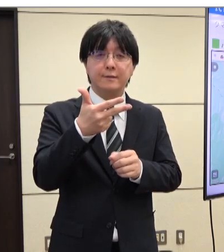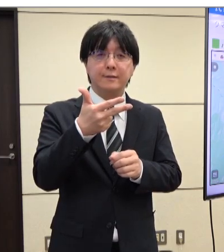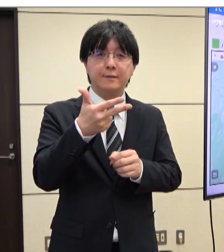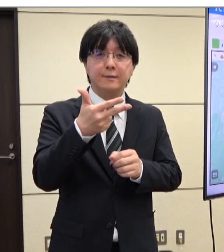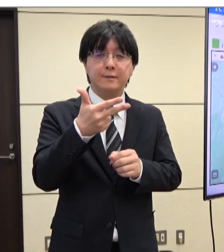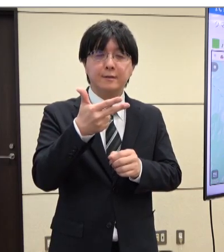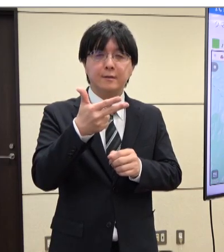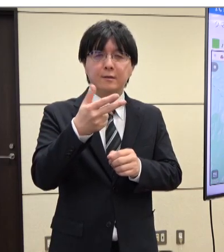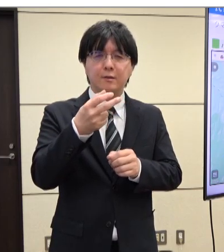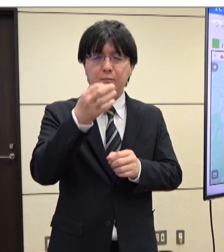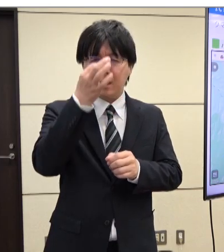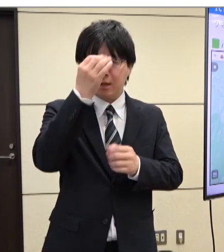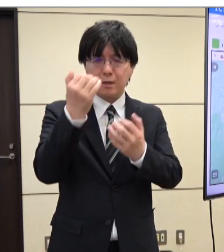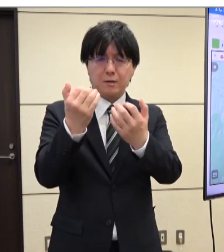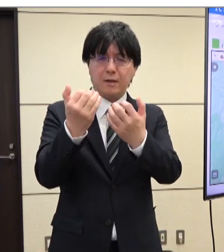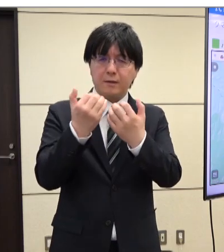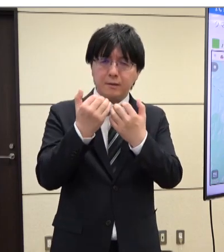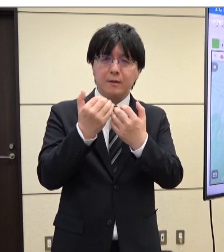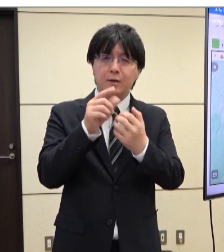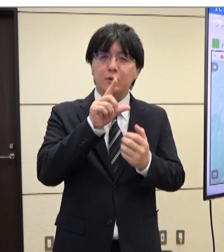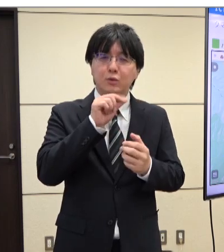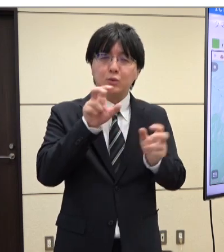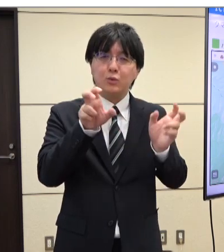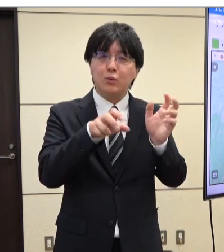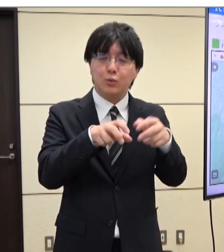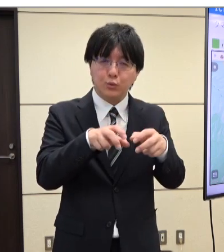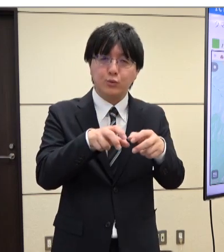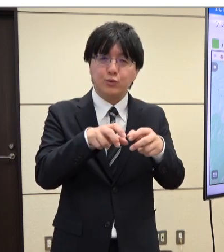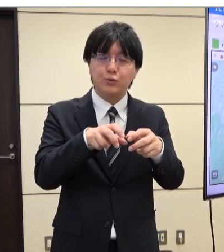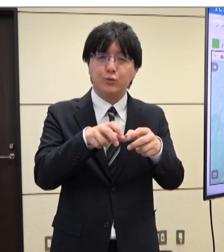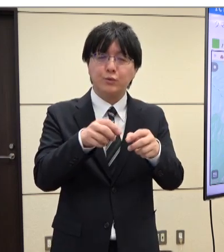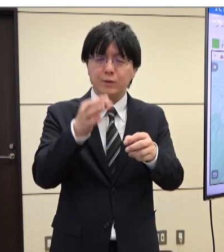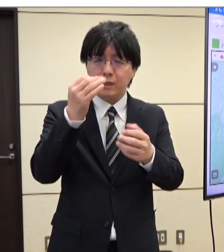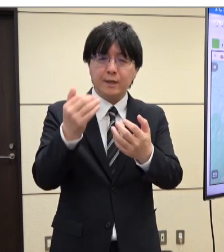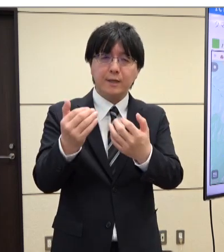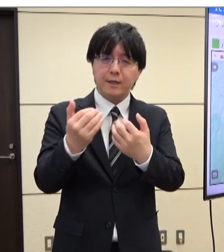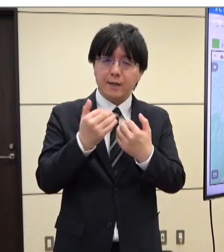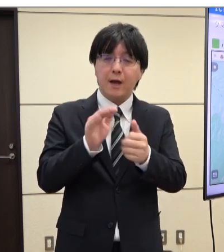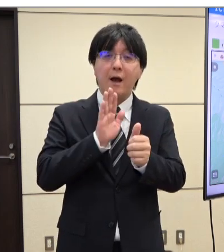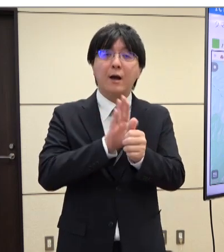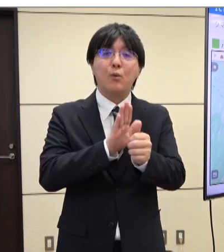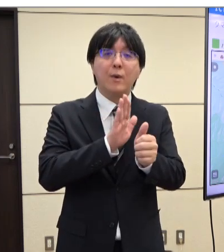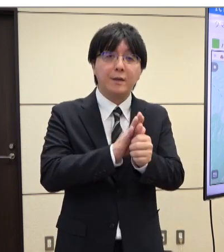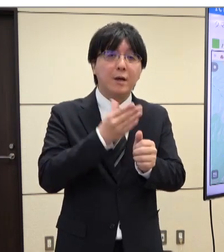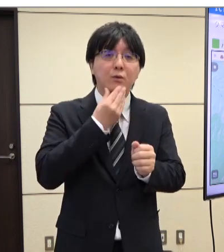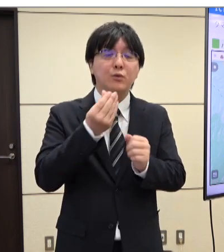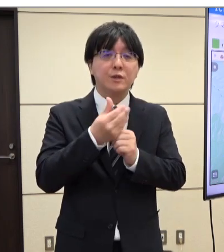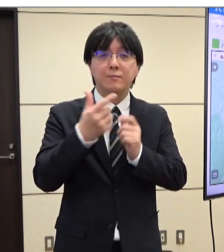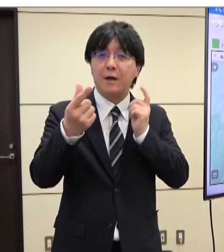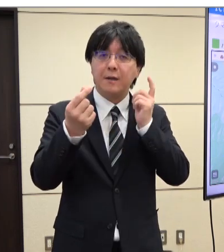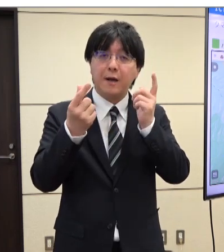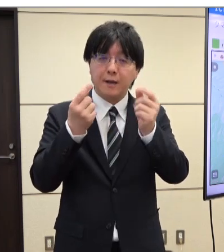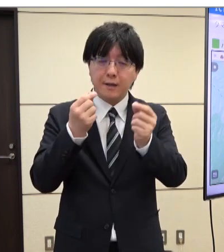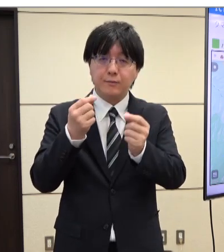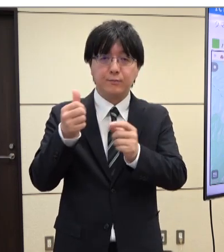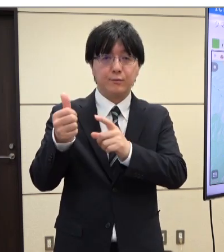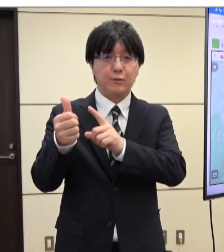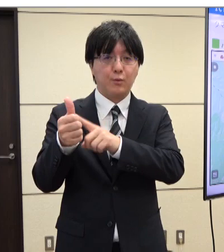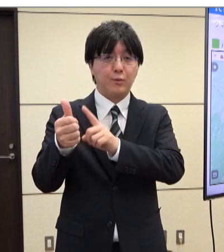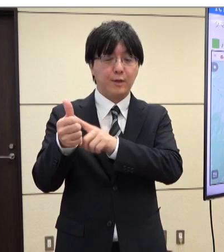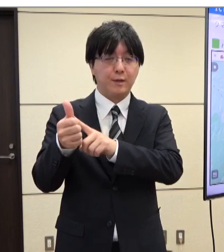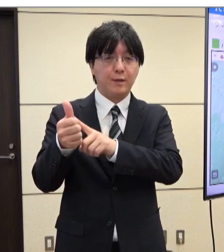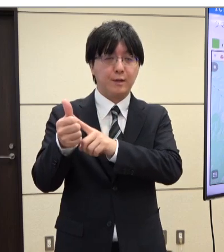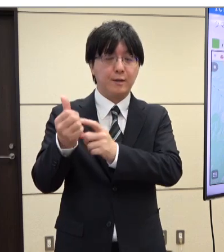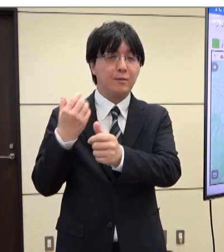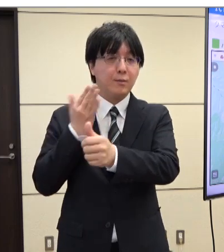有害鳥獣被害対策協議会アドバイザーというのを福島大学の望月先生に委嘱